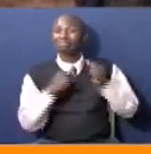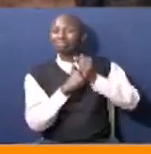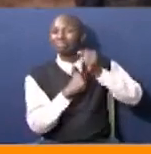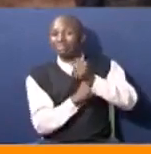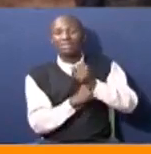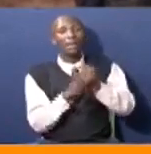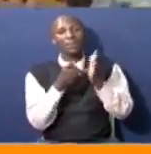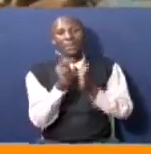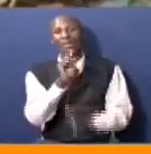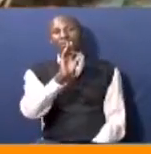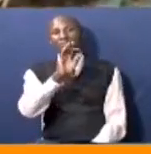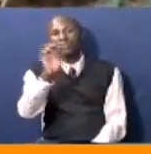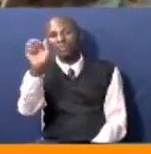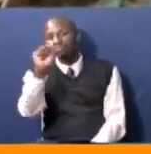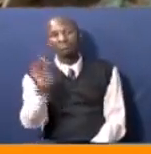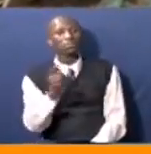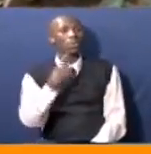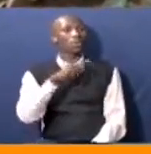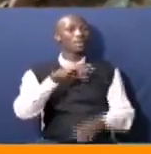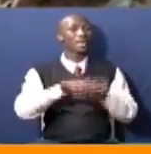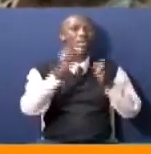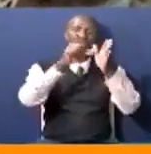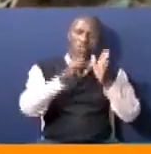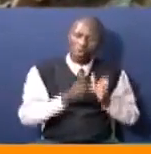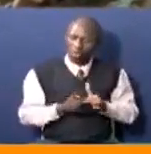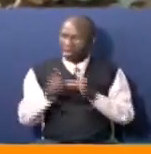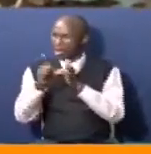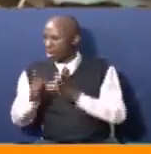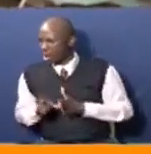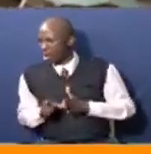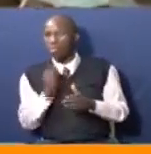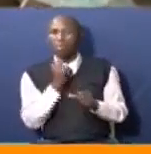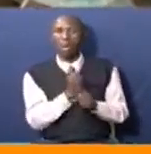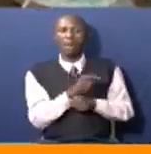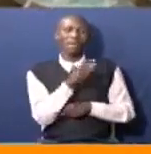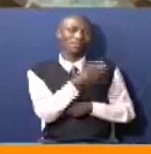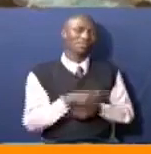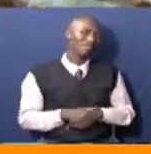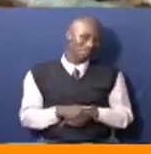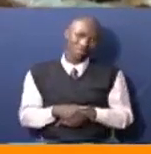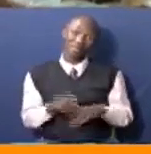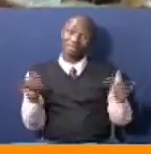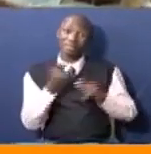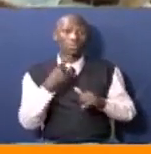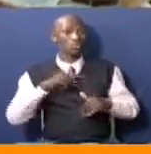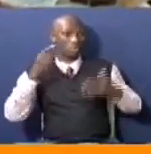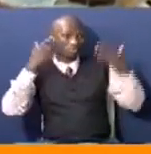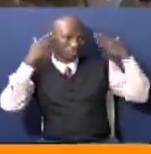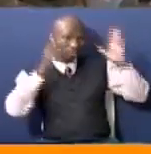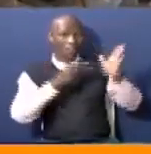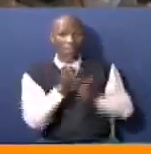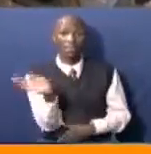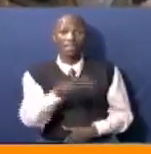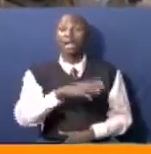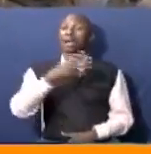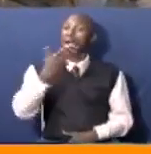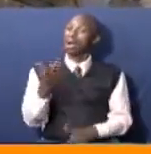ata. Kuhutu osie maloni, maudhuko maweo, onanitu katia kwa iwa nundu tuweba